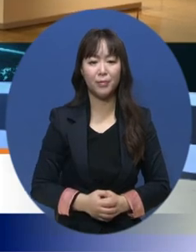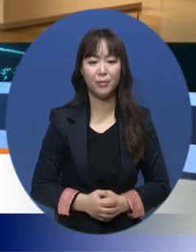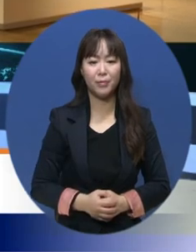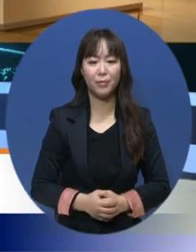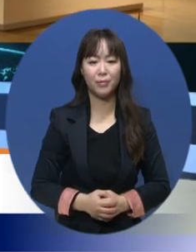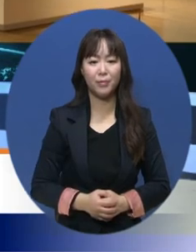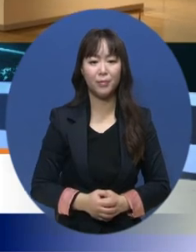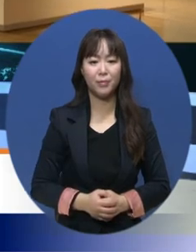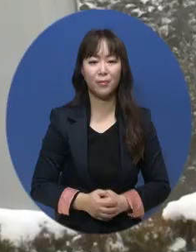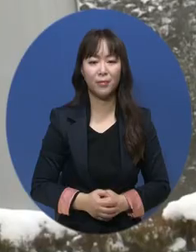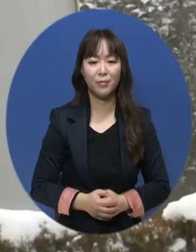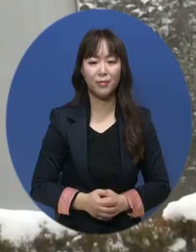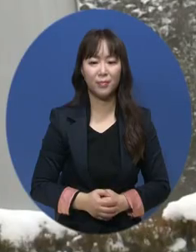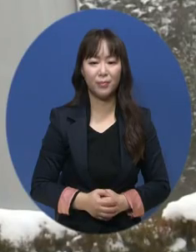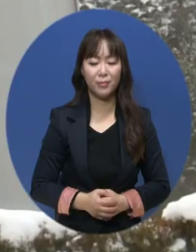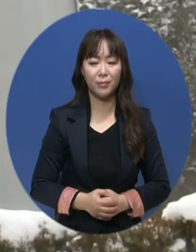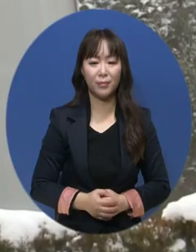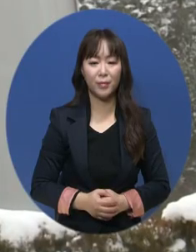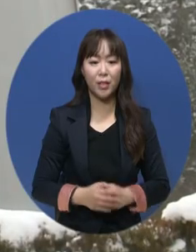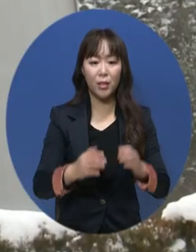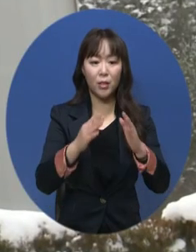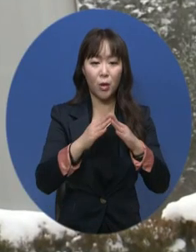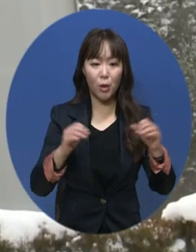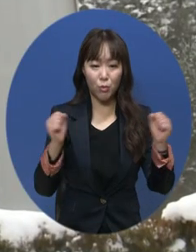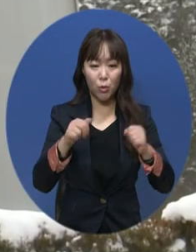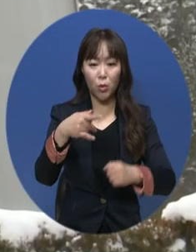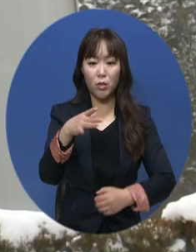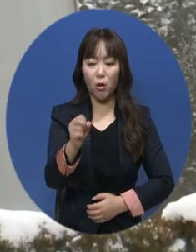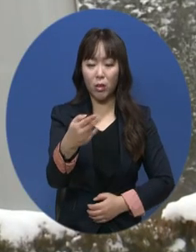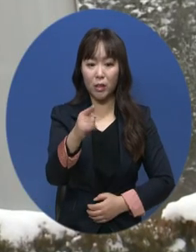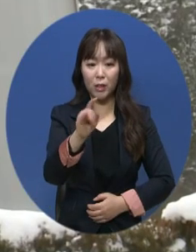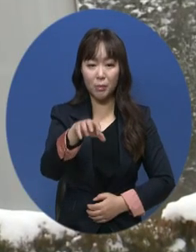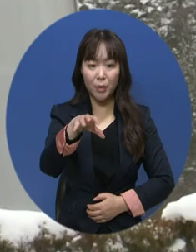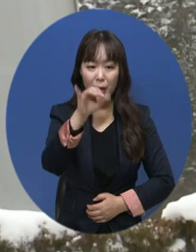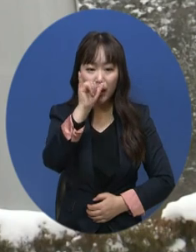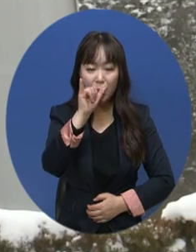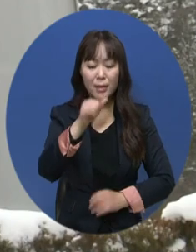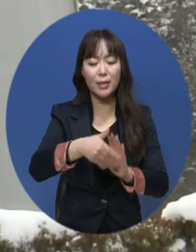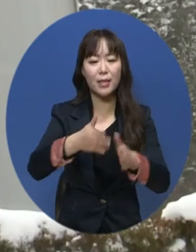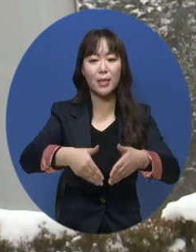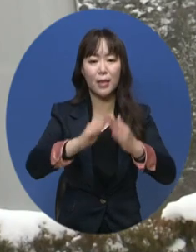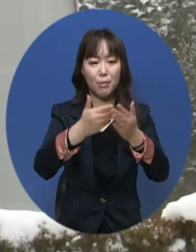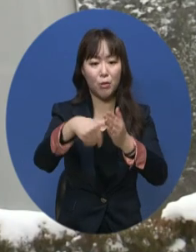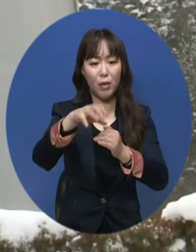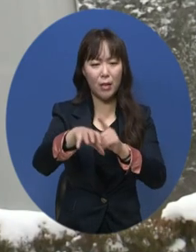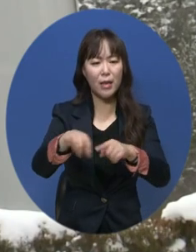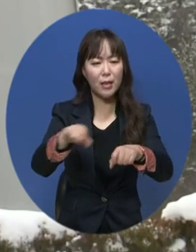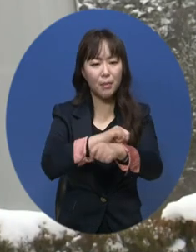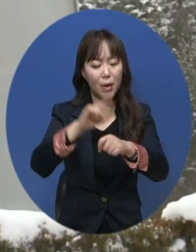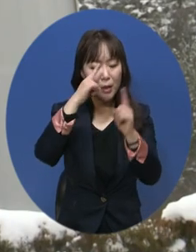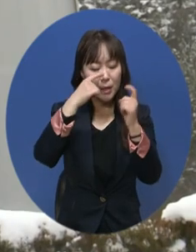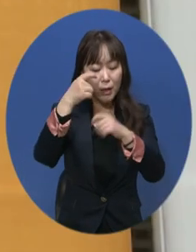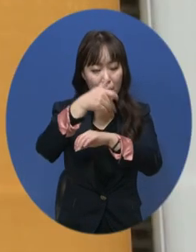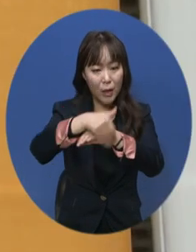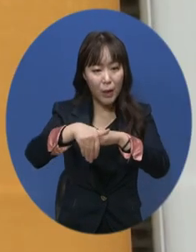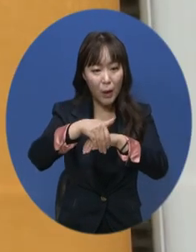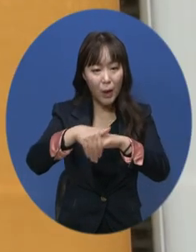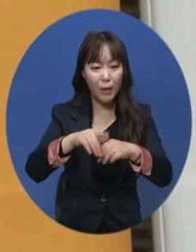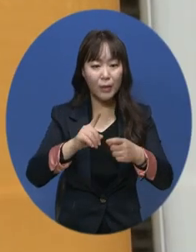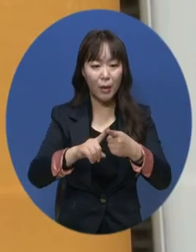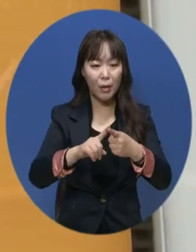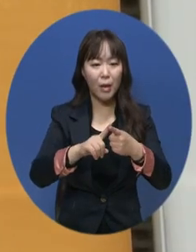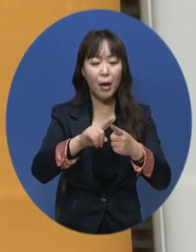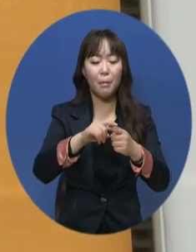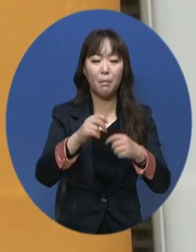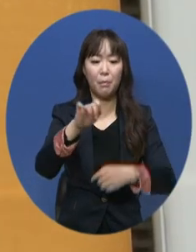임지윤 기자입니다. 전라북도 정읍시에 위치한 정읍시립미술관에서 특별기획전시인 피카소와